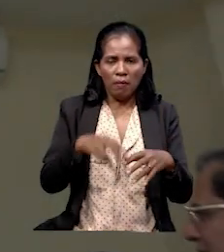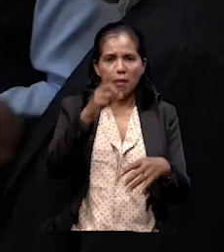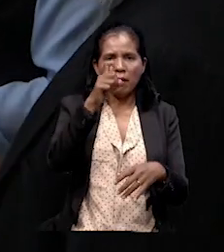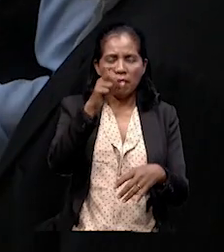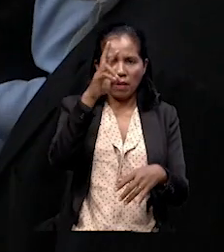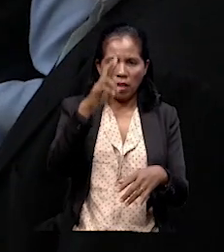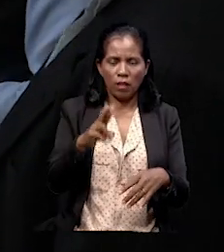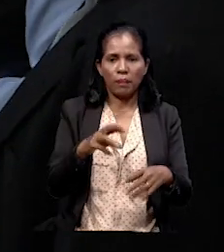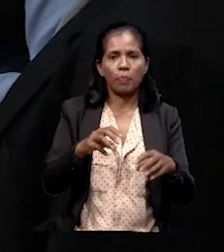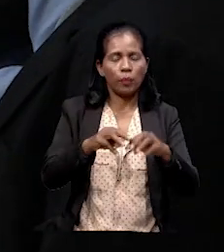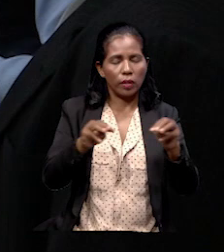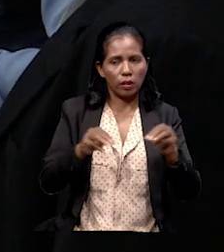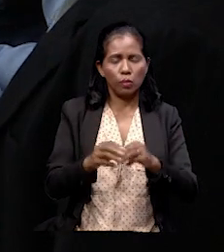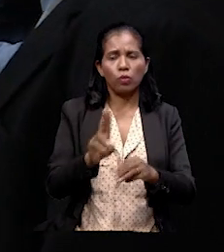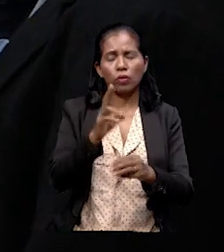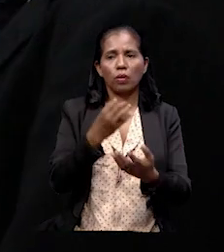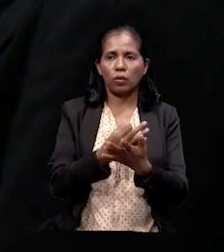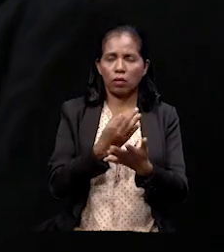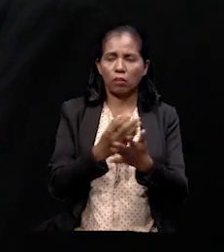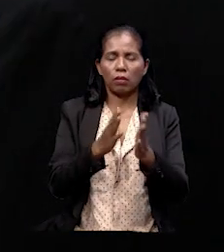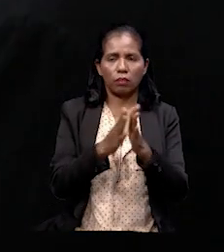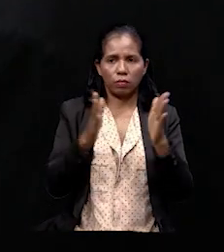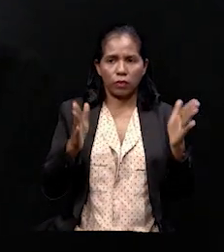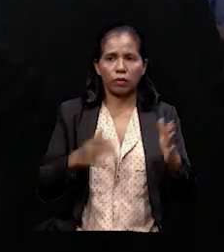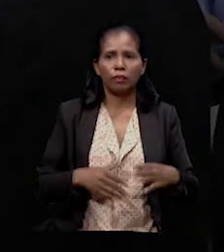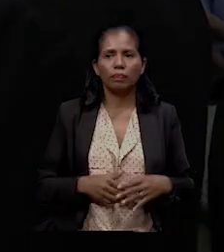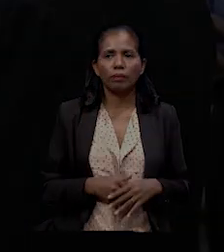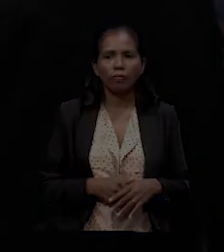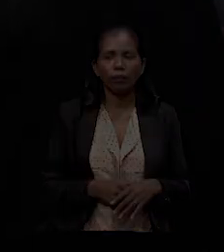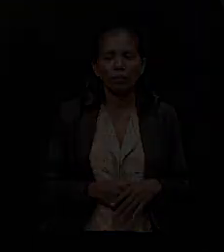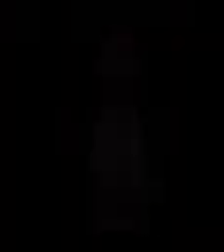gasta orsamento bot. Lamberto da Silva, Laura Xavier, GMN.